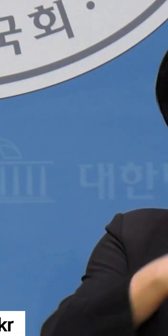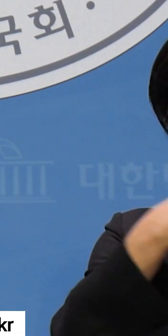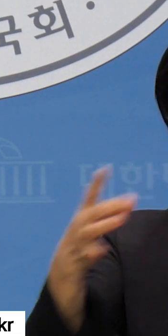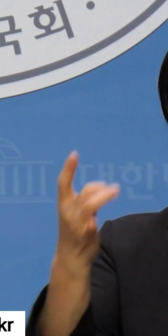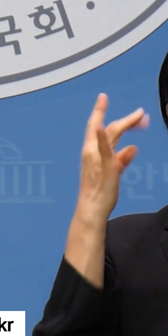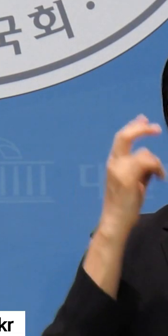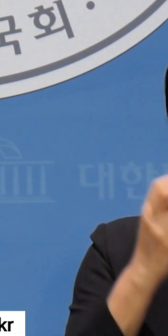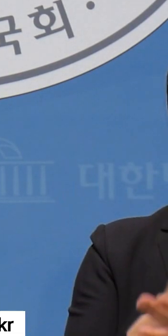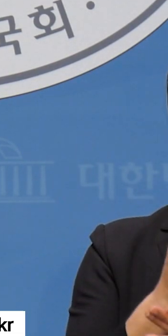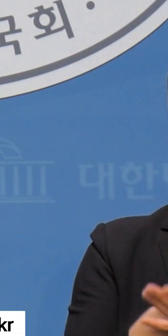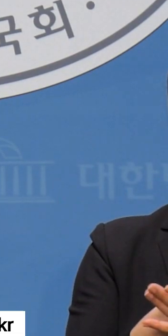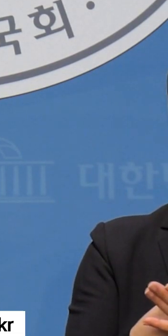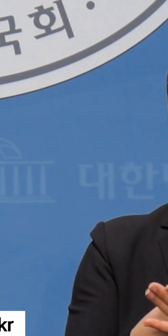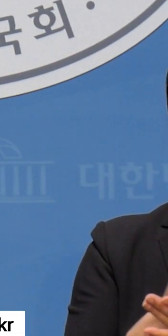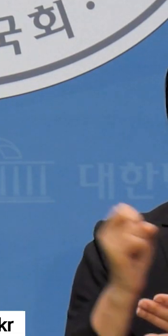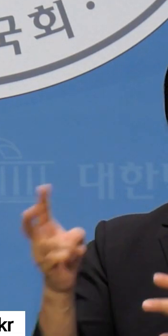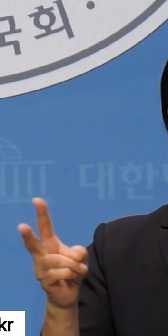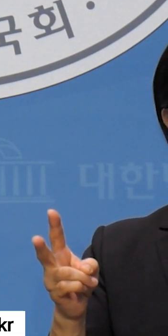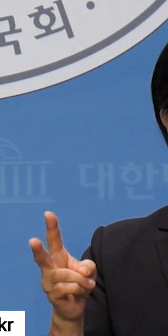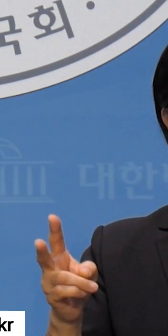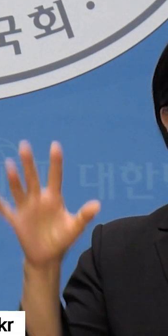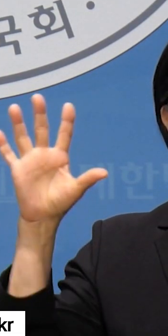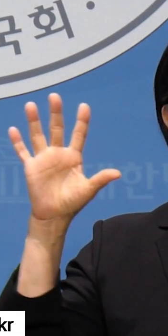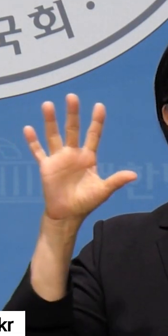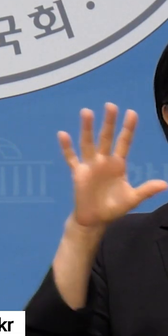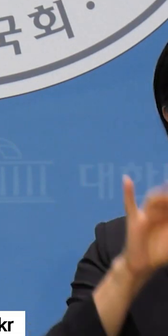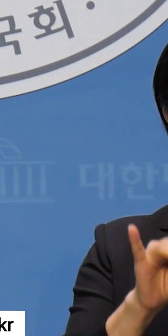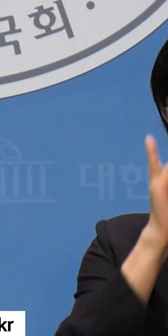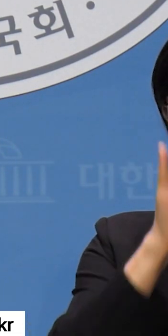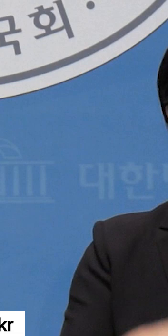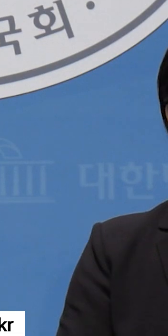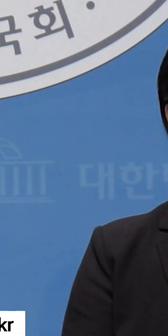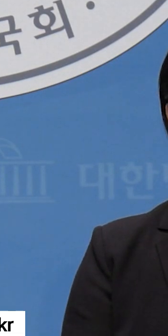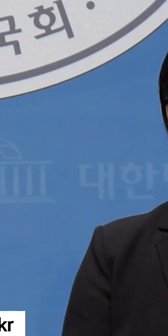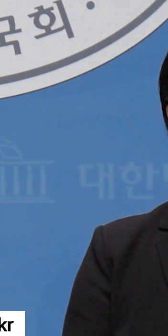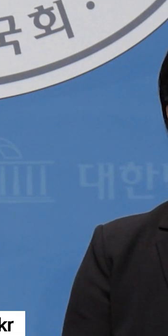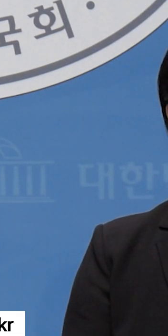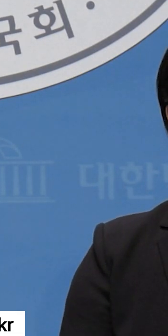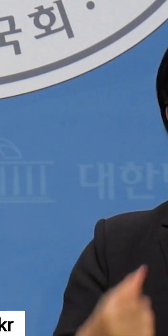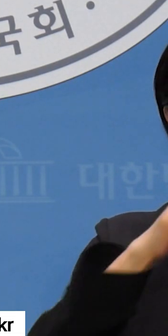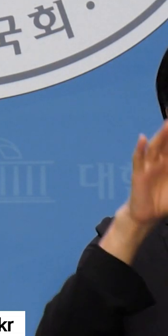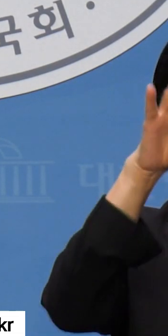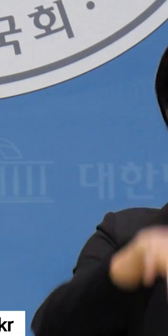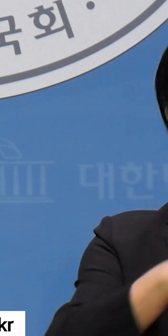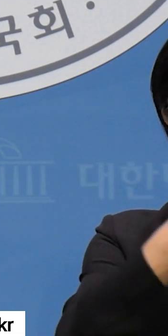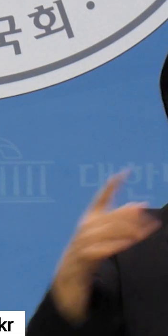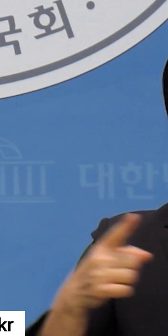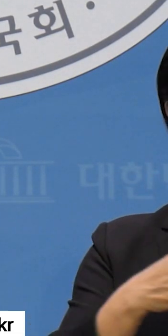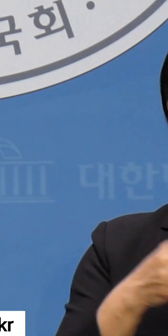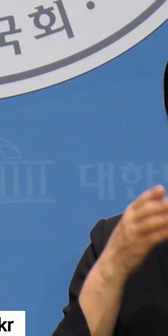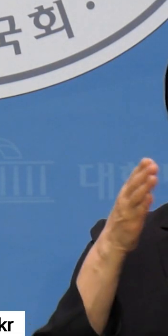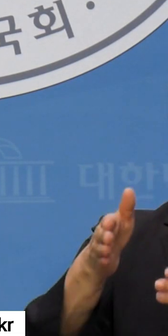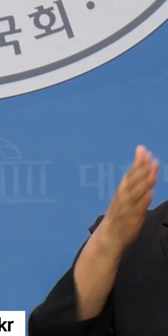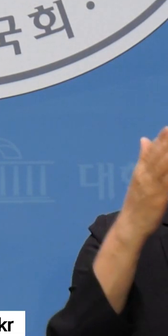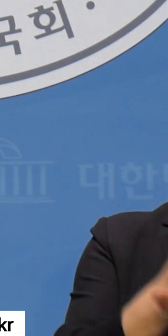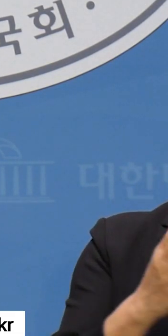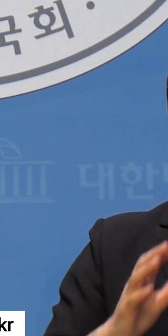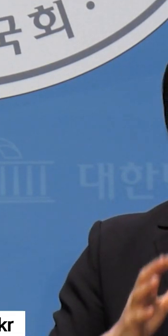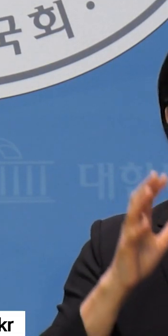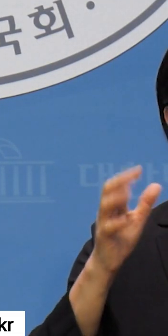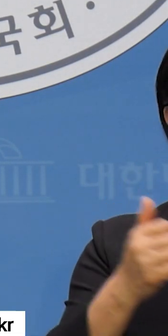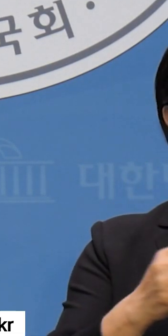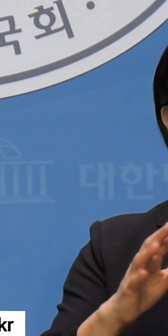편성한다는 원칙에는 여야가 모두 공감대를 이루고 있습니다. 예산안만큼은 일방통행이 아니라